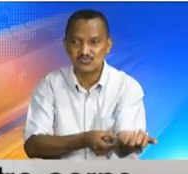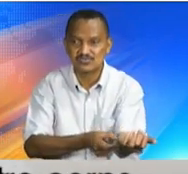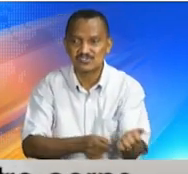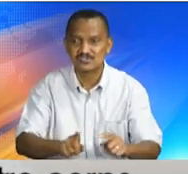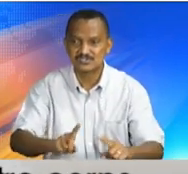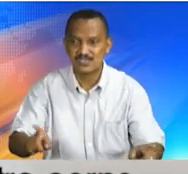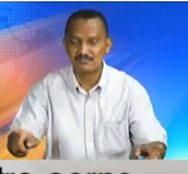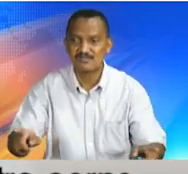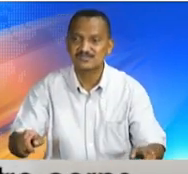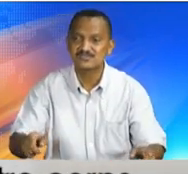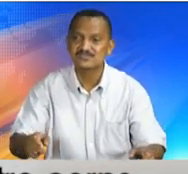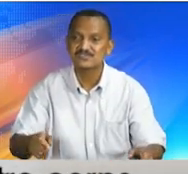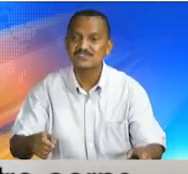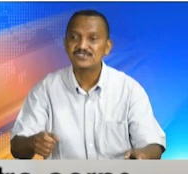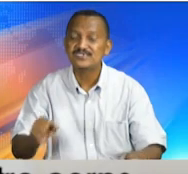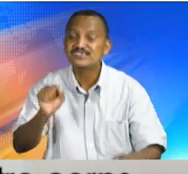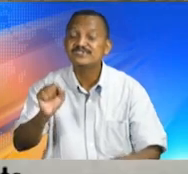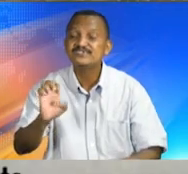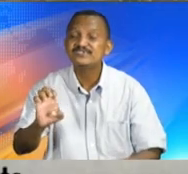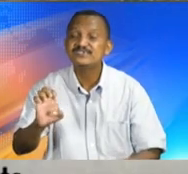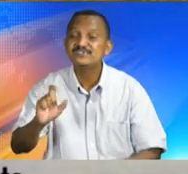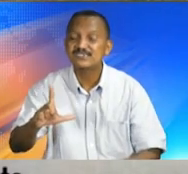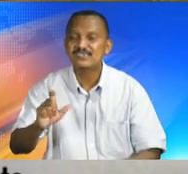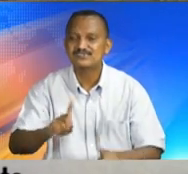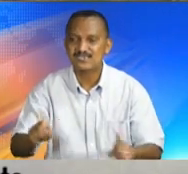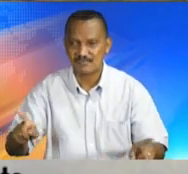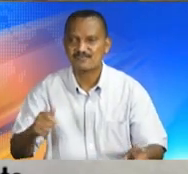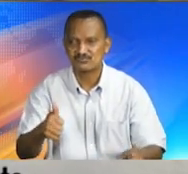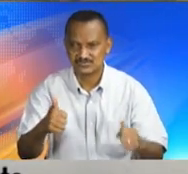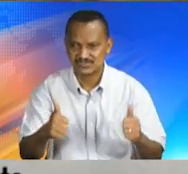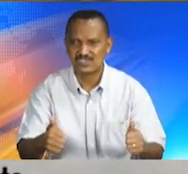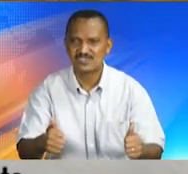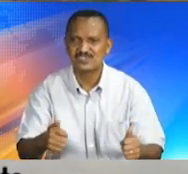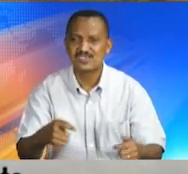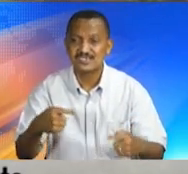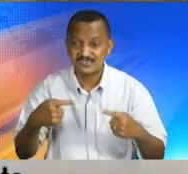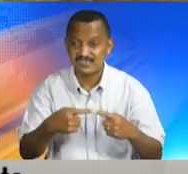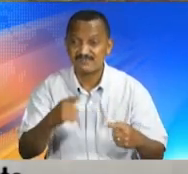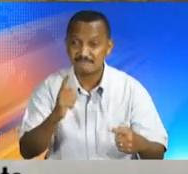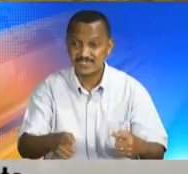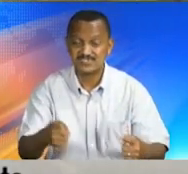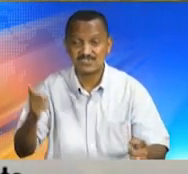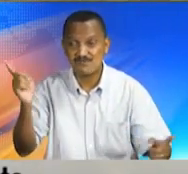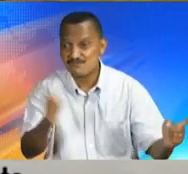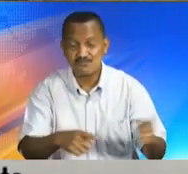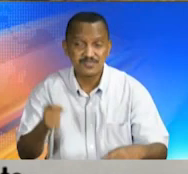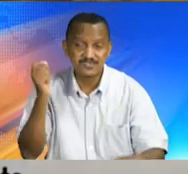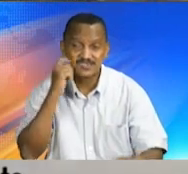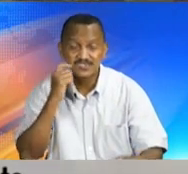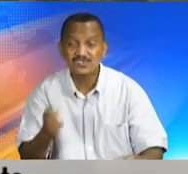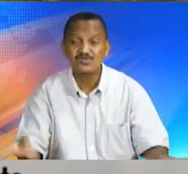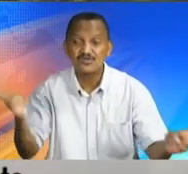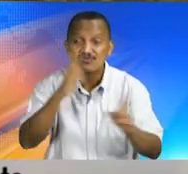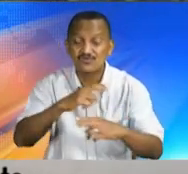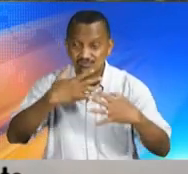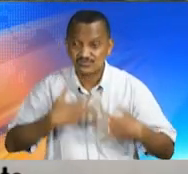ny fiasan'ireo sela amin'ny vatantenan'olombelona. Izay ankilany mampisy fiatraikany ratsy eo amin'ny lafin'ny fiompiana Tantely ankehitriny ny fiovaovan'ny